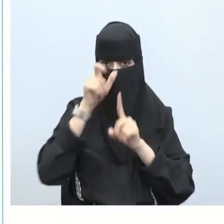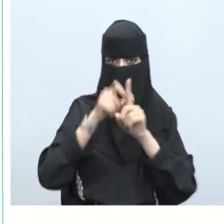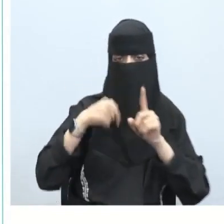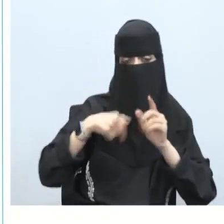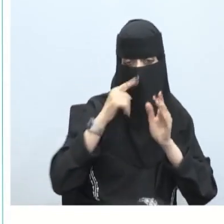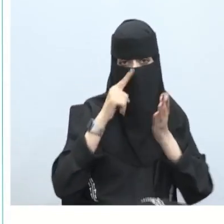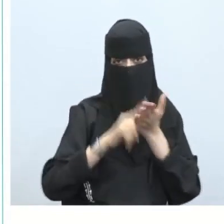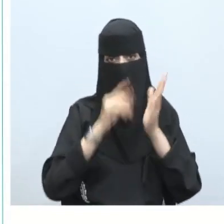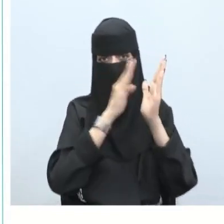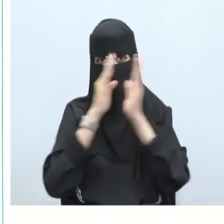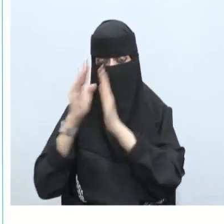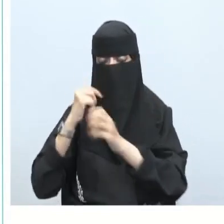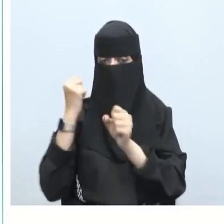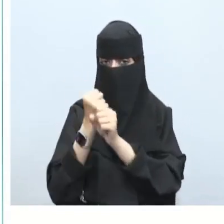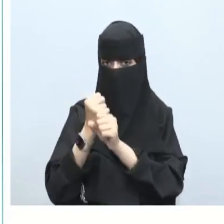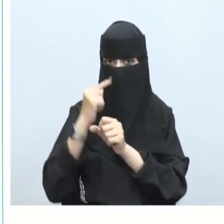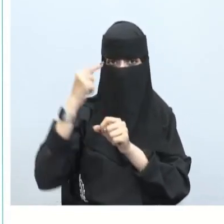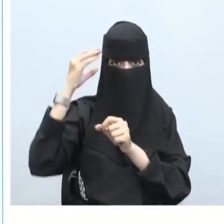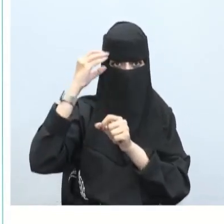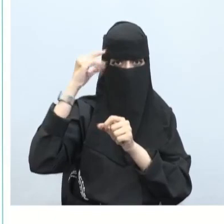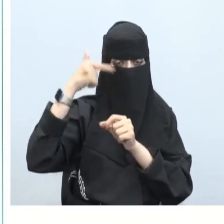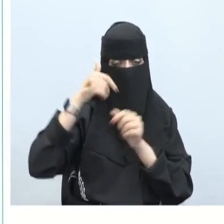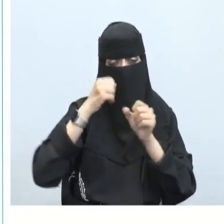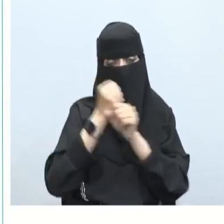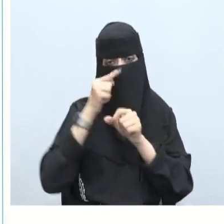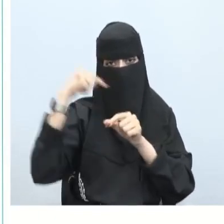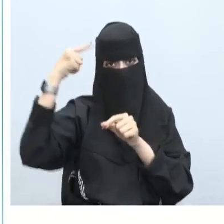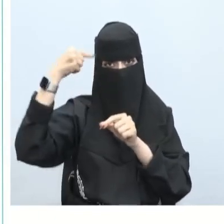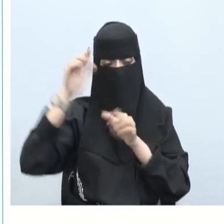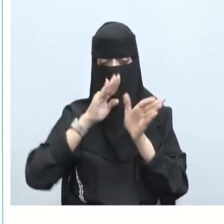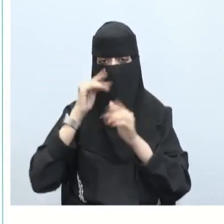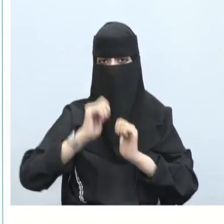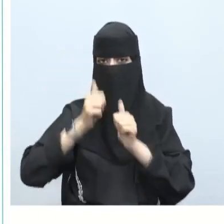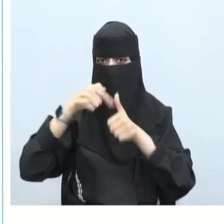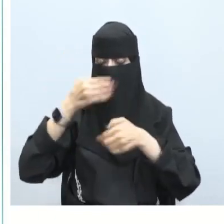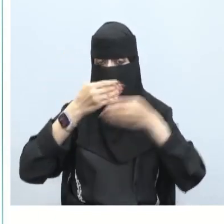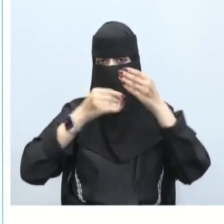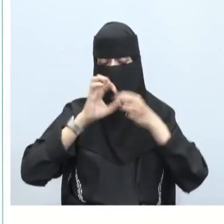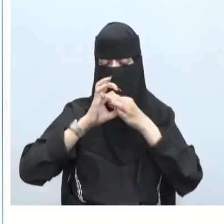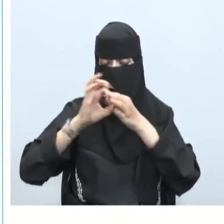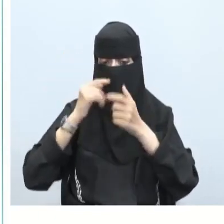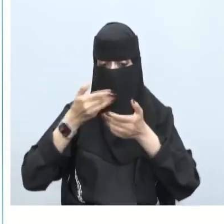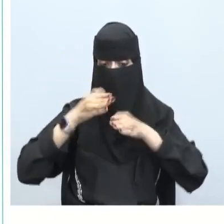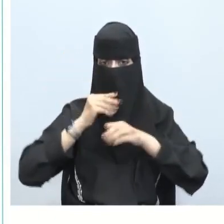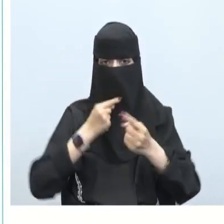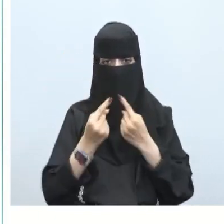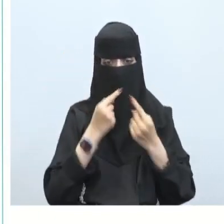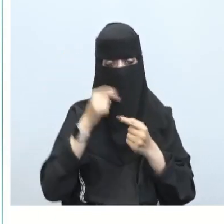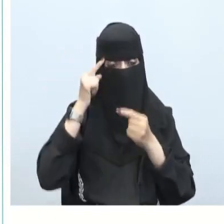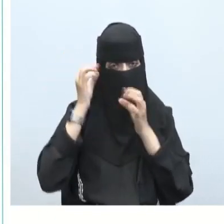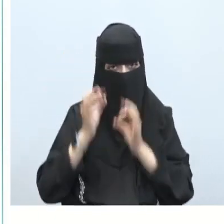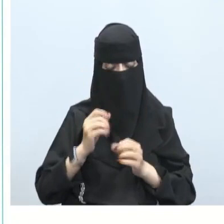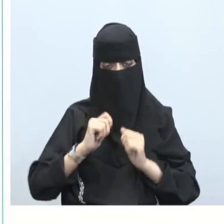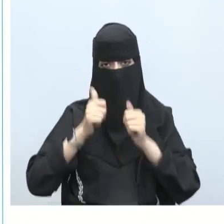منظم عملي او علميا وعمليا في تفكيره قادر على بناء العلاقات قادره على التفاوض والاقناع